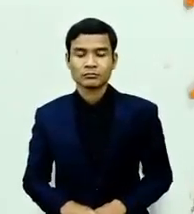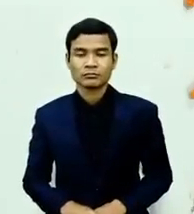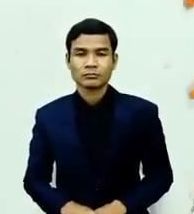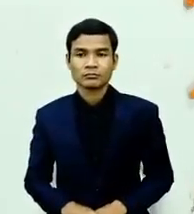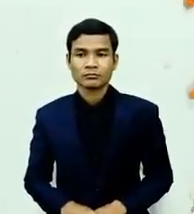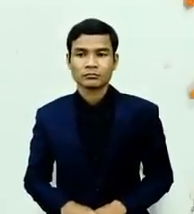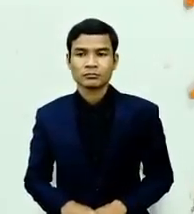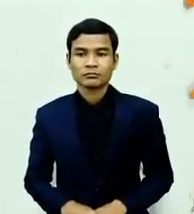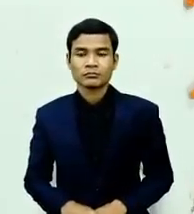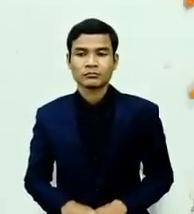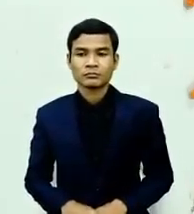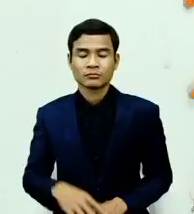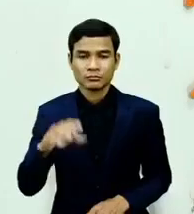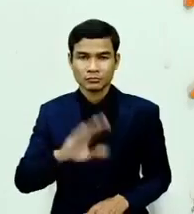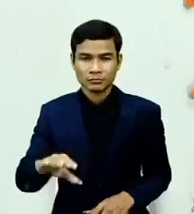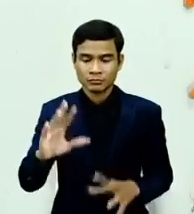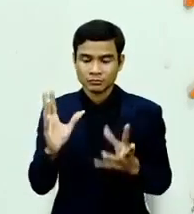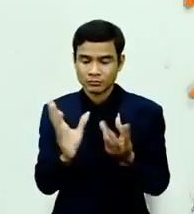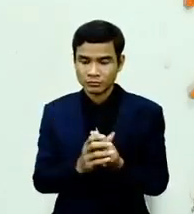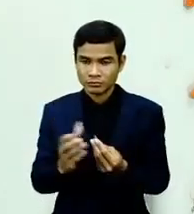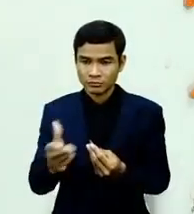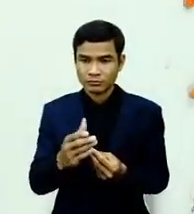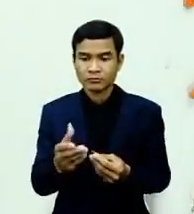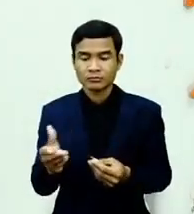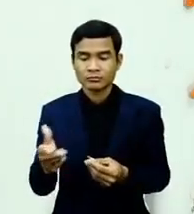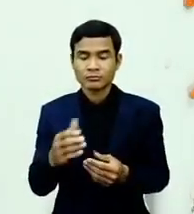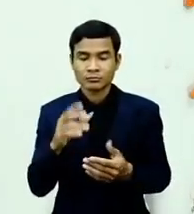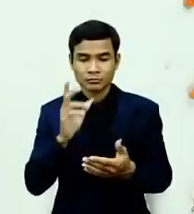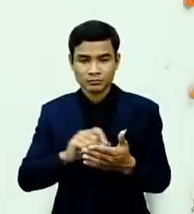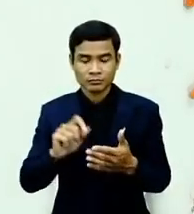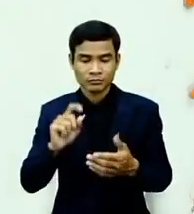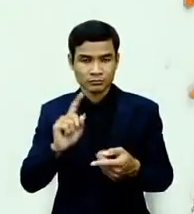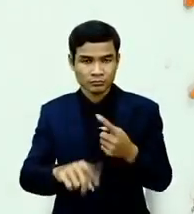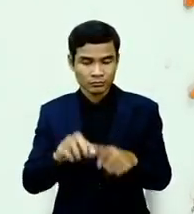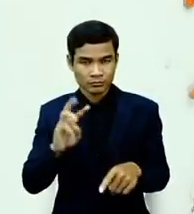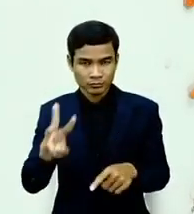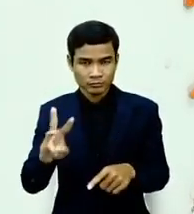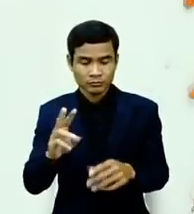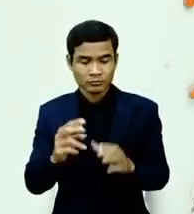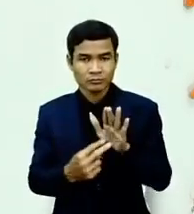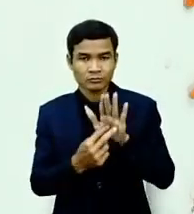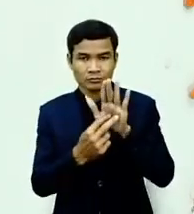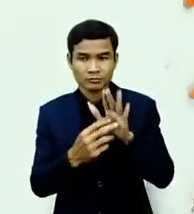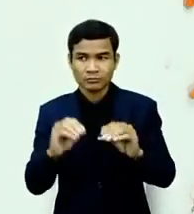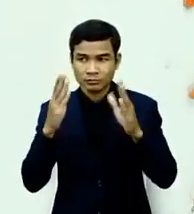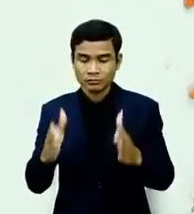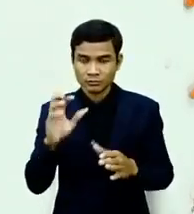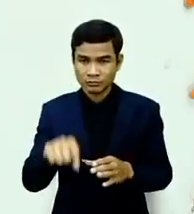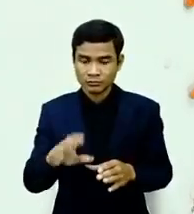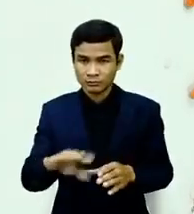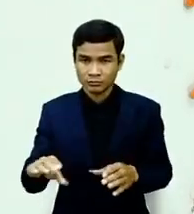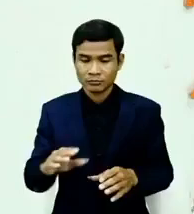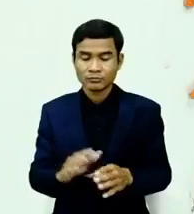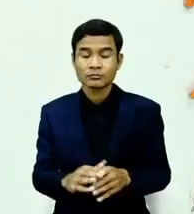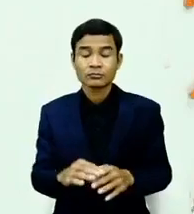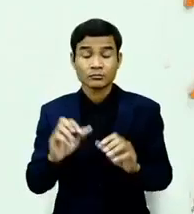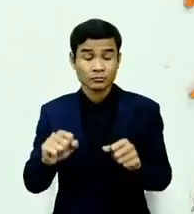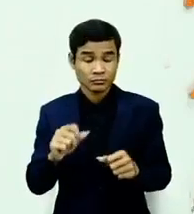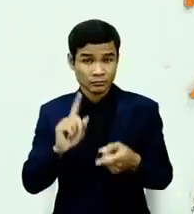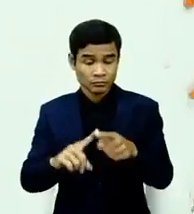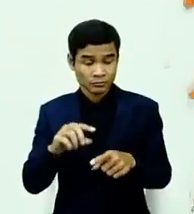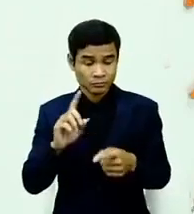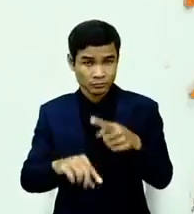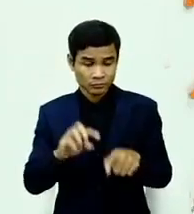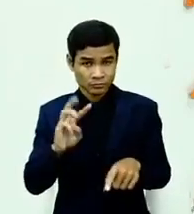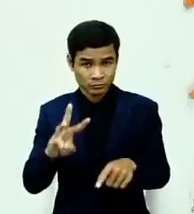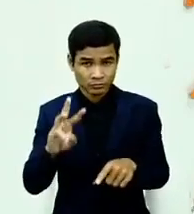ចាកូនកូនទាំងអស់គ្នាតើកូនកូនសរសេរលេខ3បង្ហាញអ្នកគ្រូដែរឬទេចាបងសរសេរលេខ3ដែរ